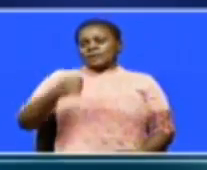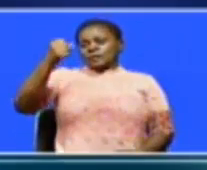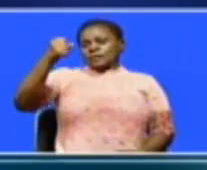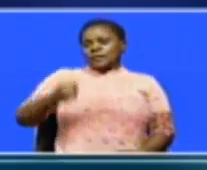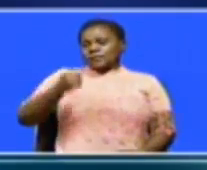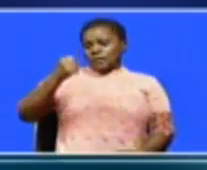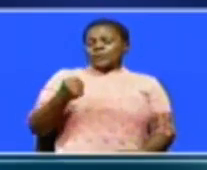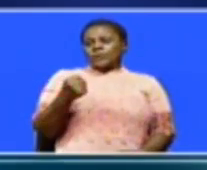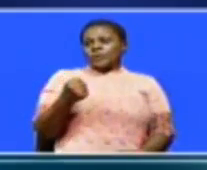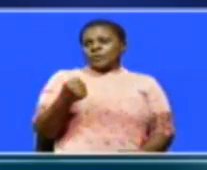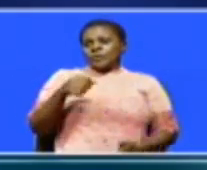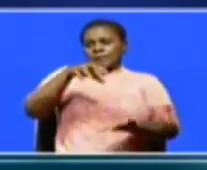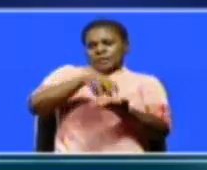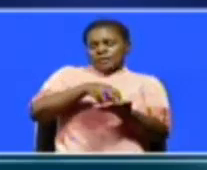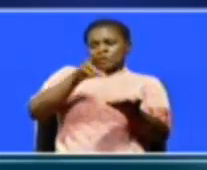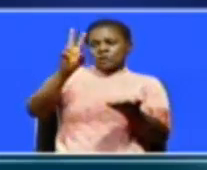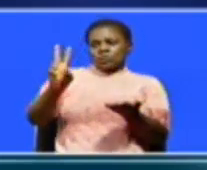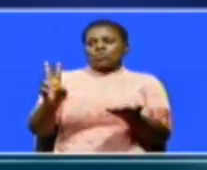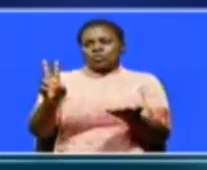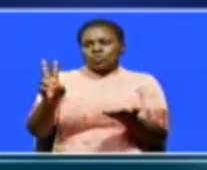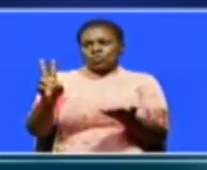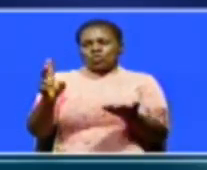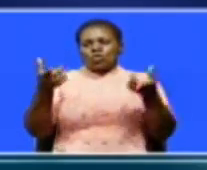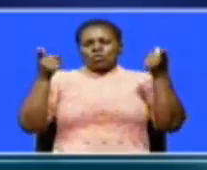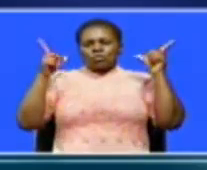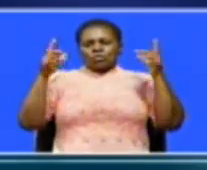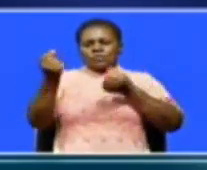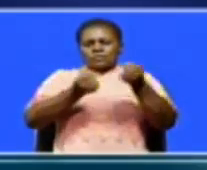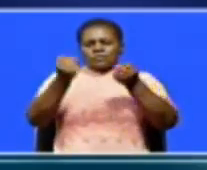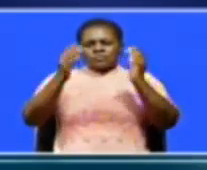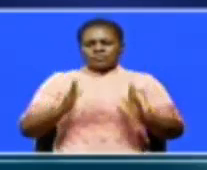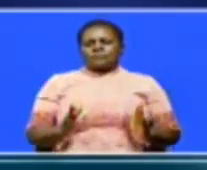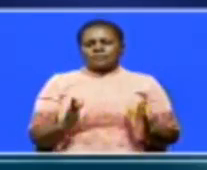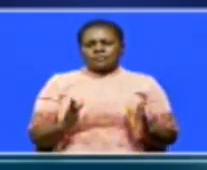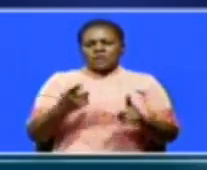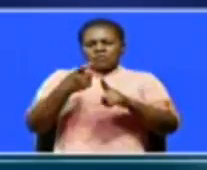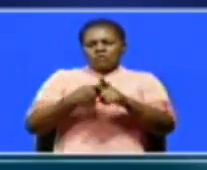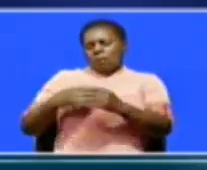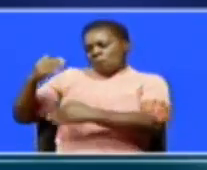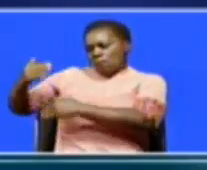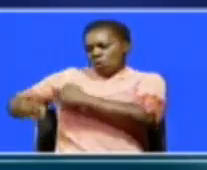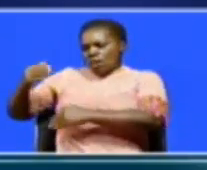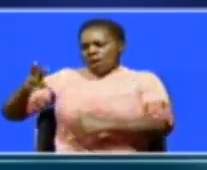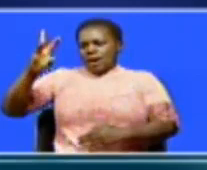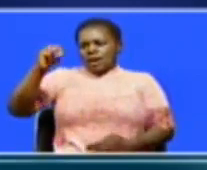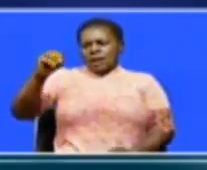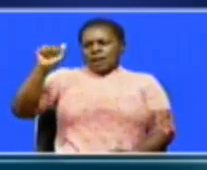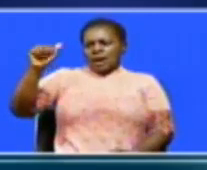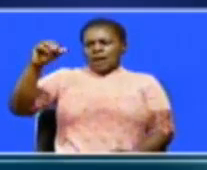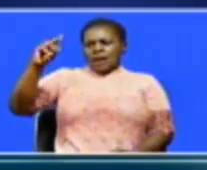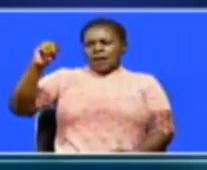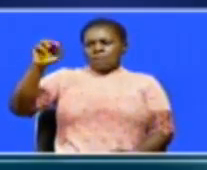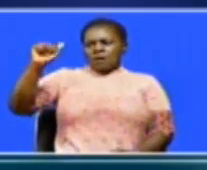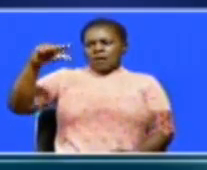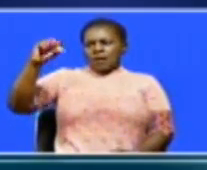Kajiado, the 2 cases are truck drivers from Namanga border point